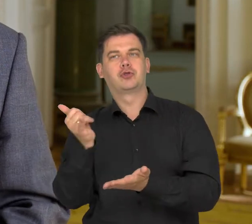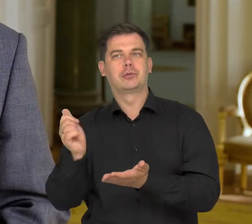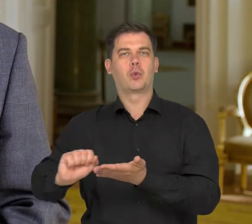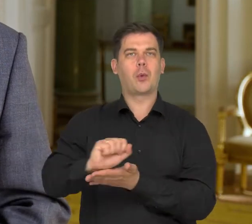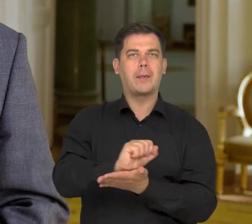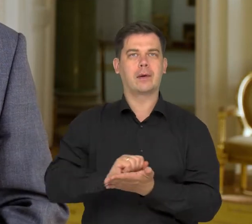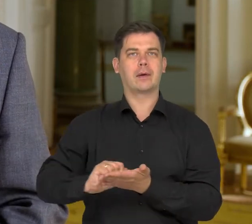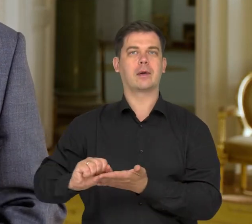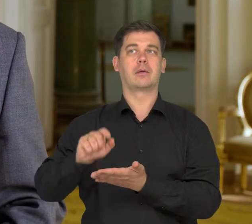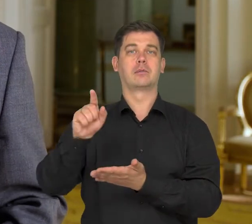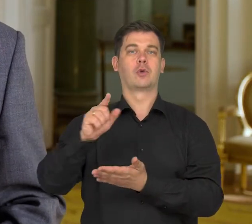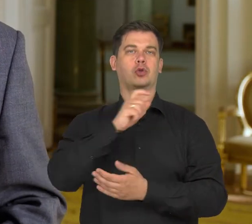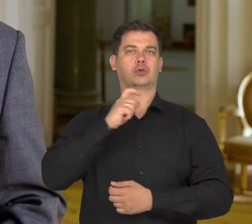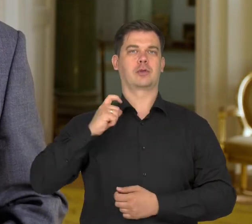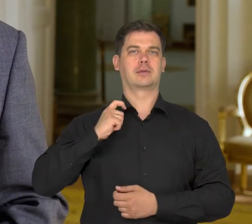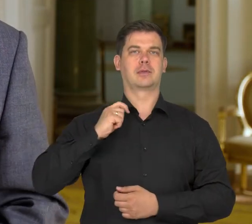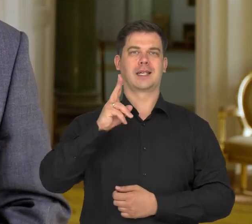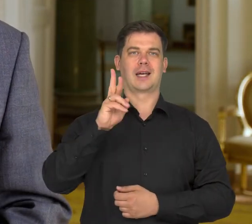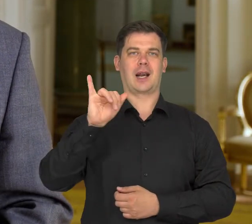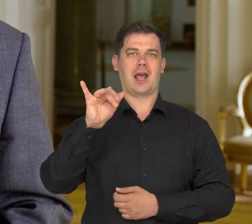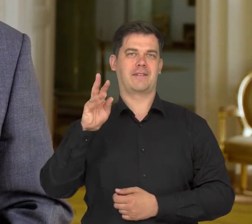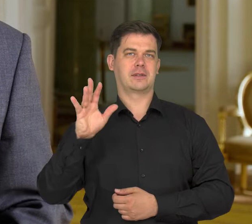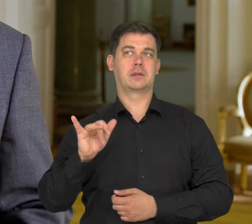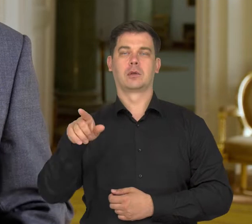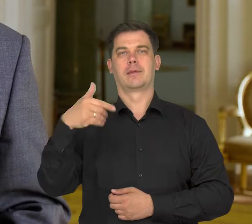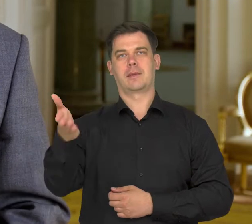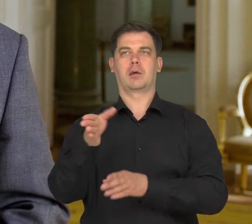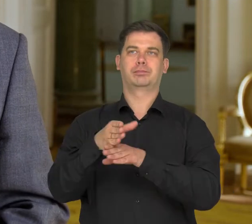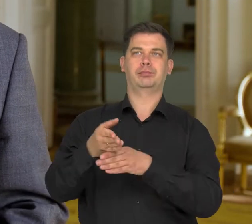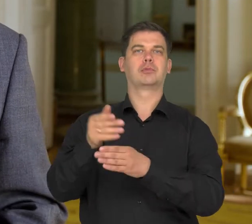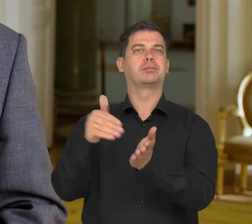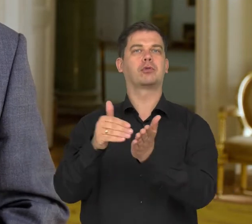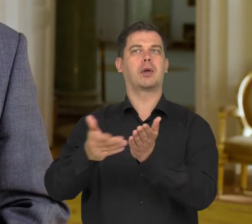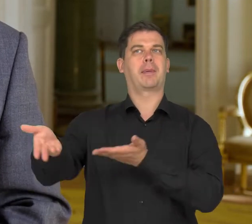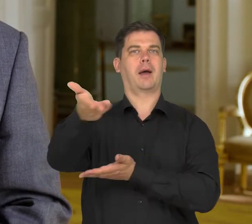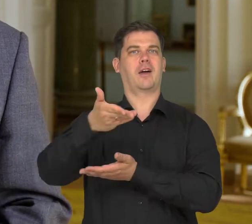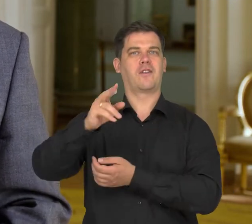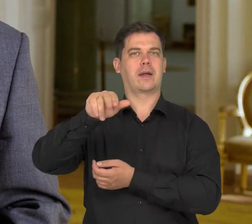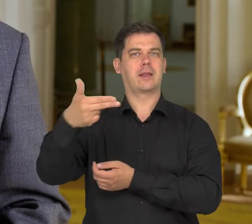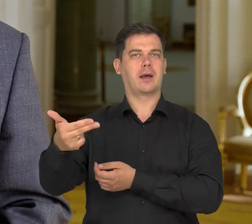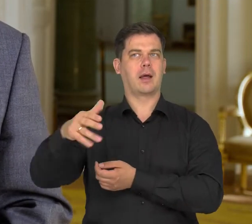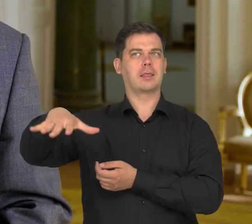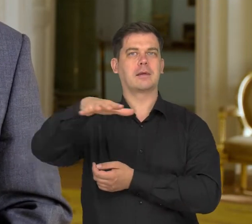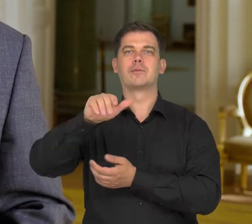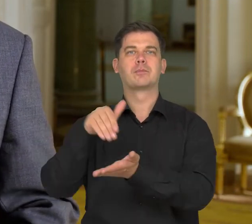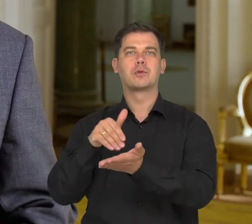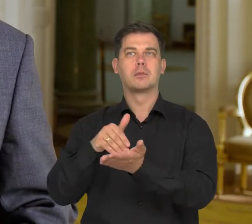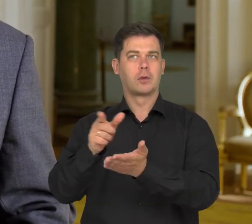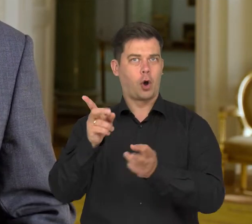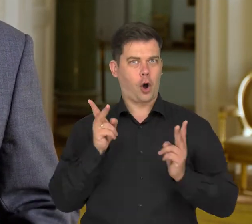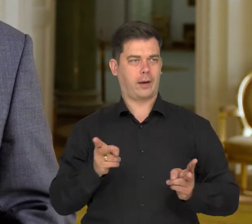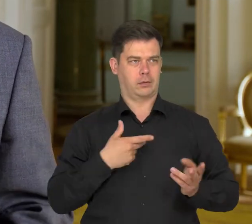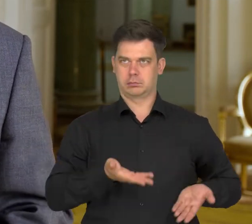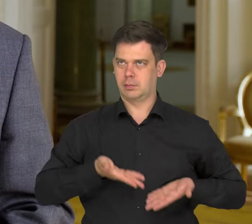dezynfekującymi, które ksiądz kardynał Krajewski będzie mógł rozdzielić pomiędzy potrzebujących w imieniu Stolicy Apostolskiej. Będzie to taki